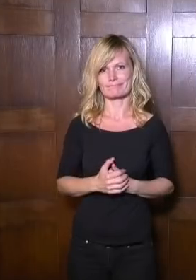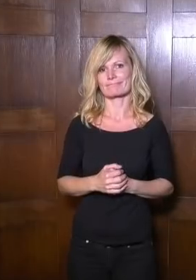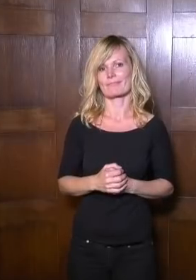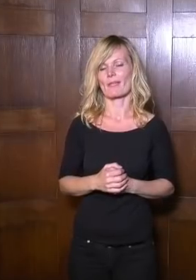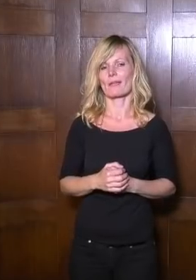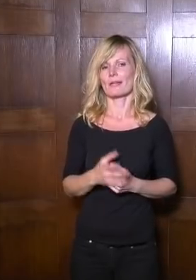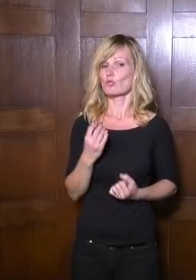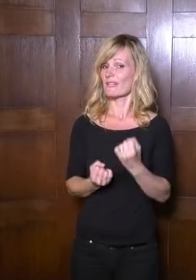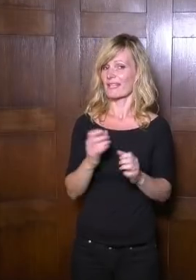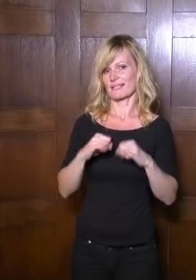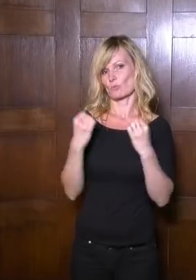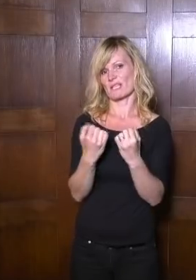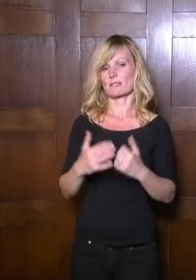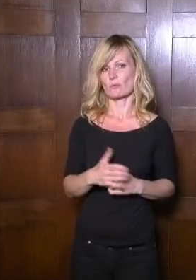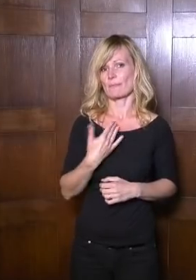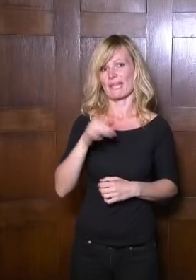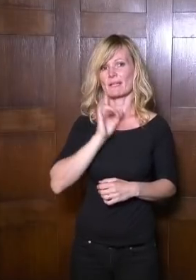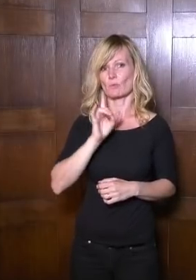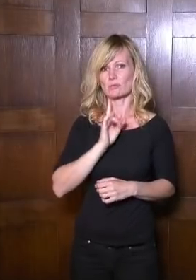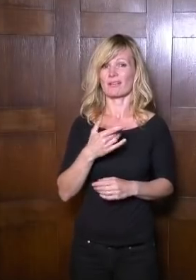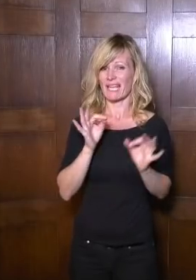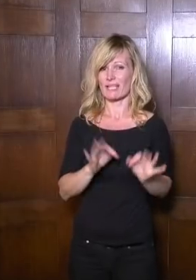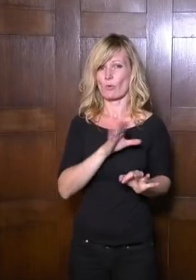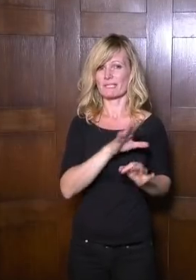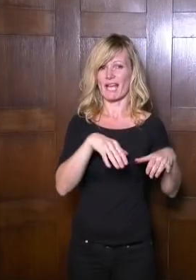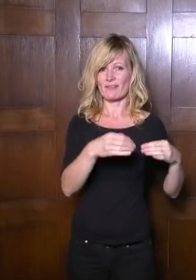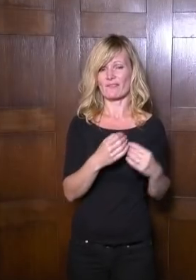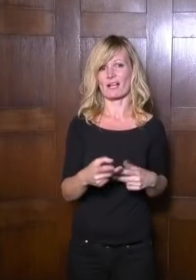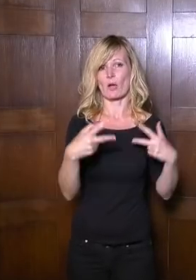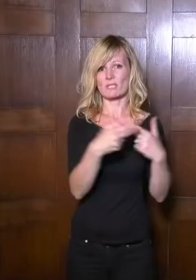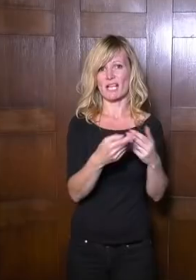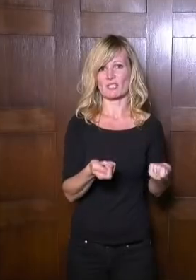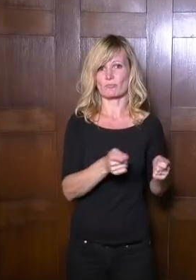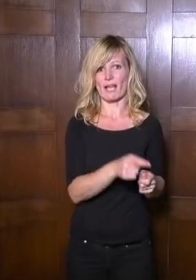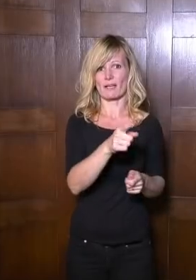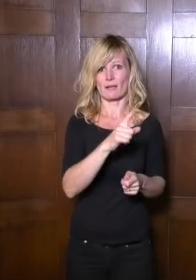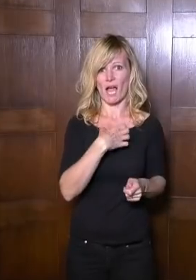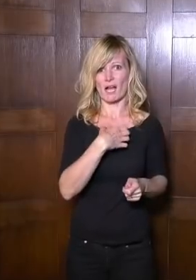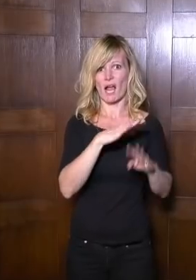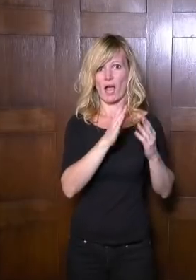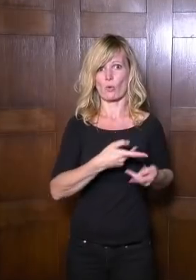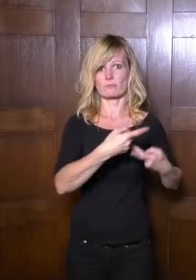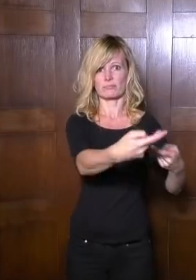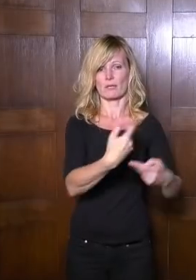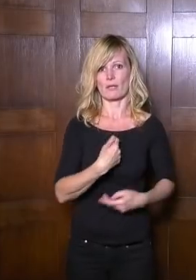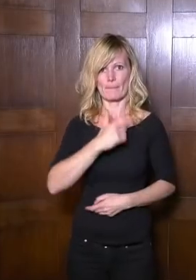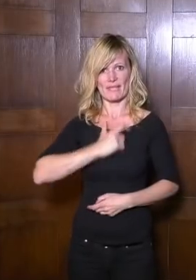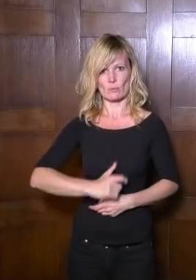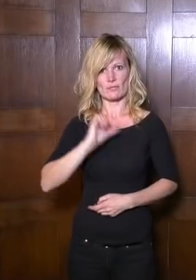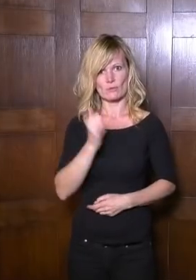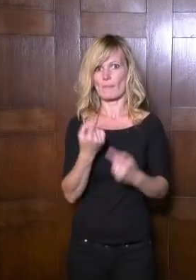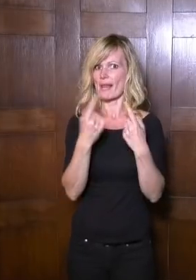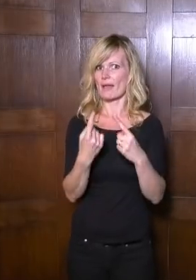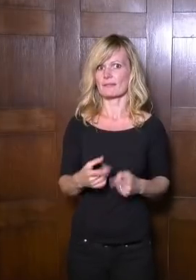Eine sehr schwierige Situation ist auch, dass meine Mutter genau mit Beginn der Ausgangssperre ins Krankenhaus musste. Dann geht man nochmal persönlich ganz anders mit